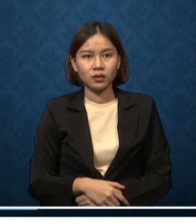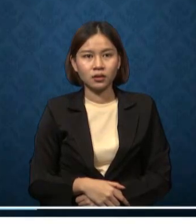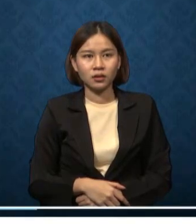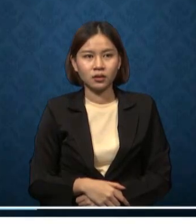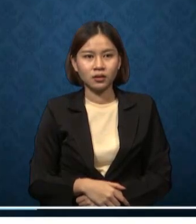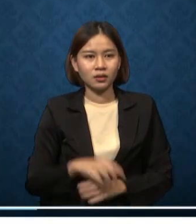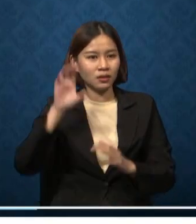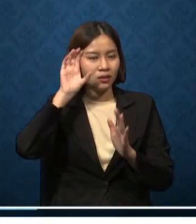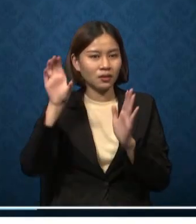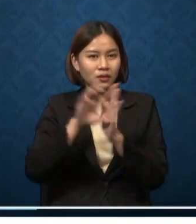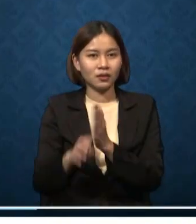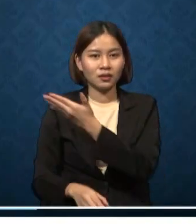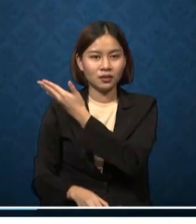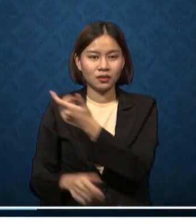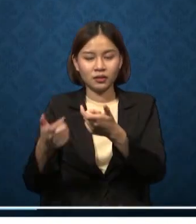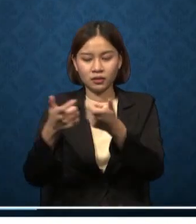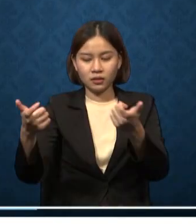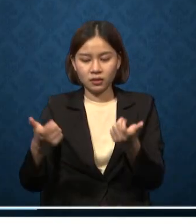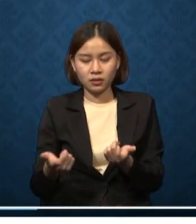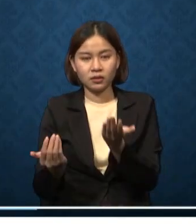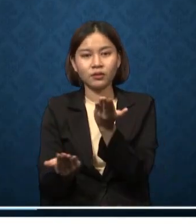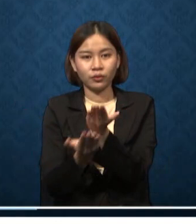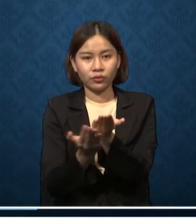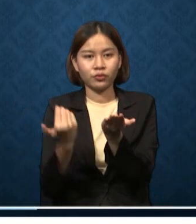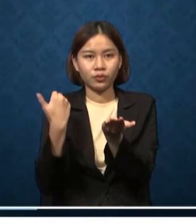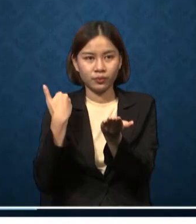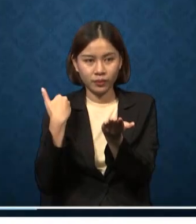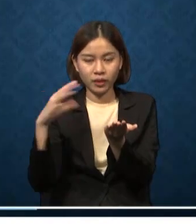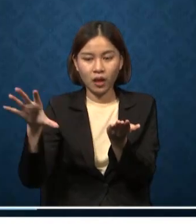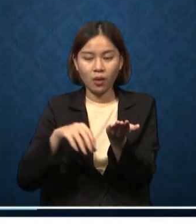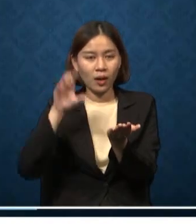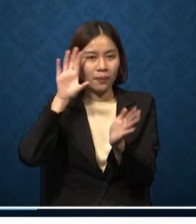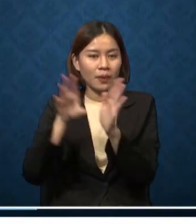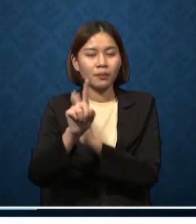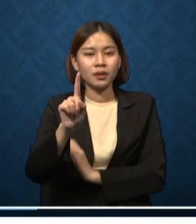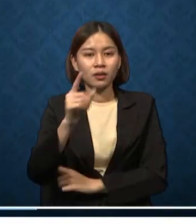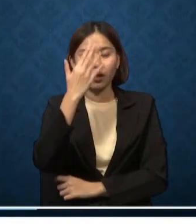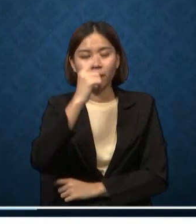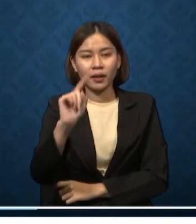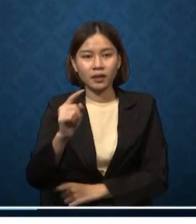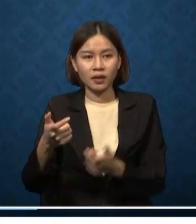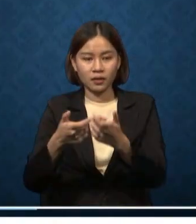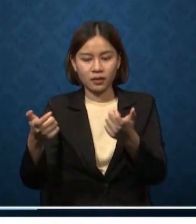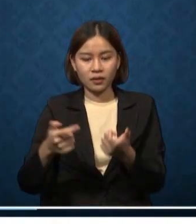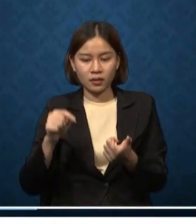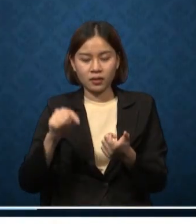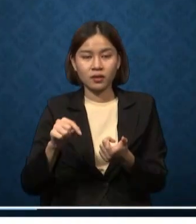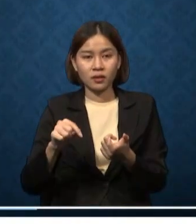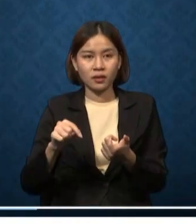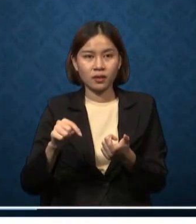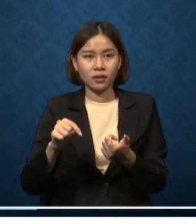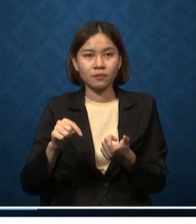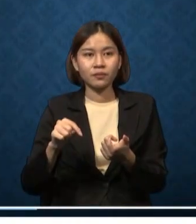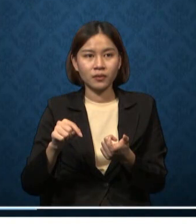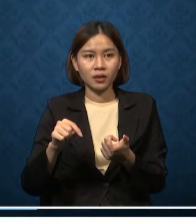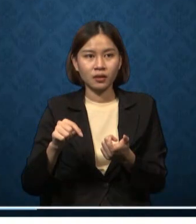ภาพนี้อยู่ในรายงานฉบับดังกล่าวขอเอามาภาพเดียวเพื่อจะให้เห็นว่ารายงานฉบับนั้นเนี่ยศาลพลังเชิงระบบรับ